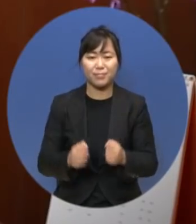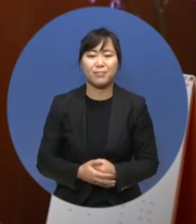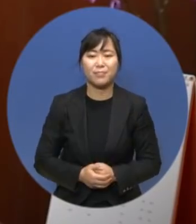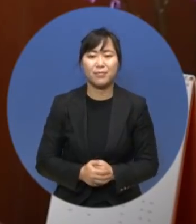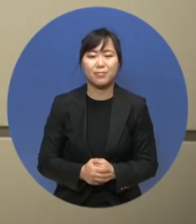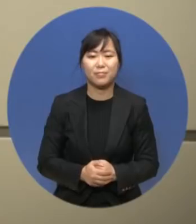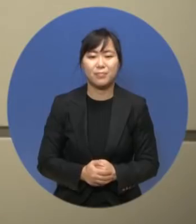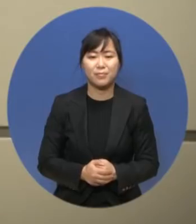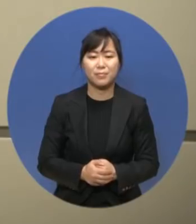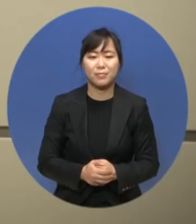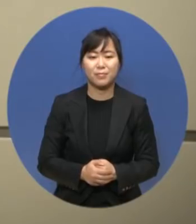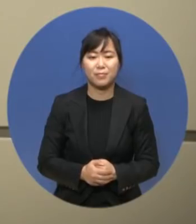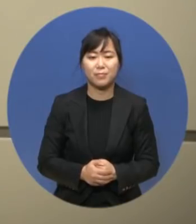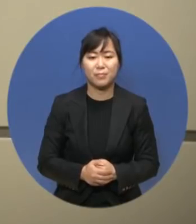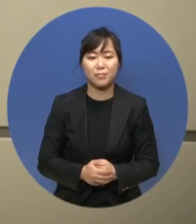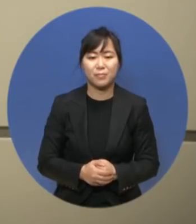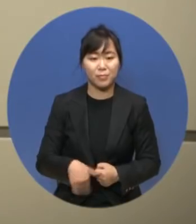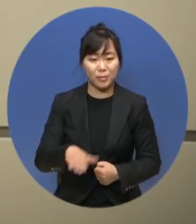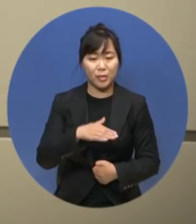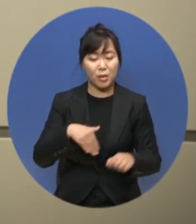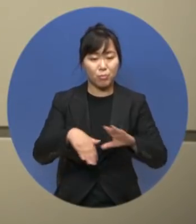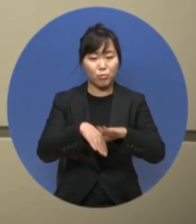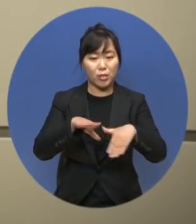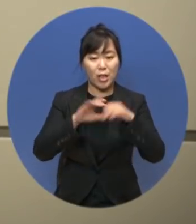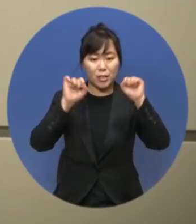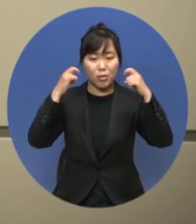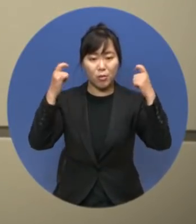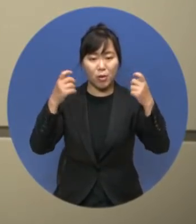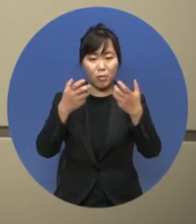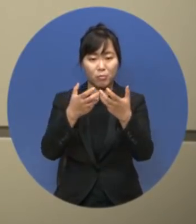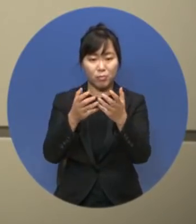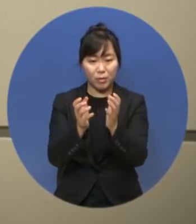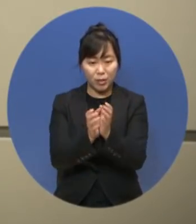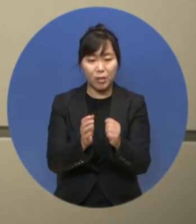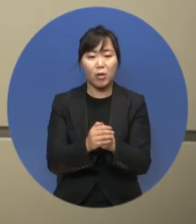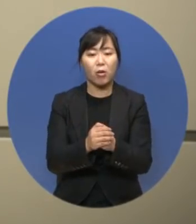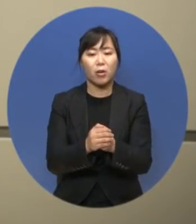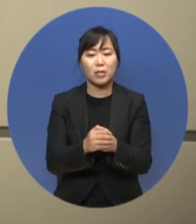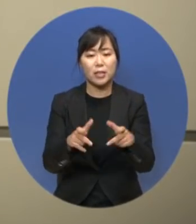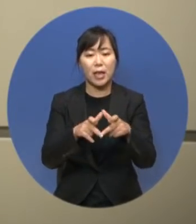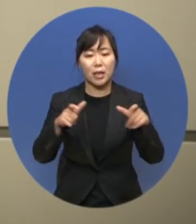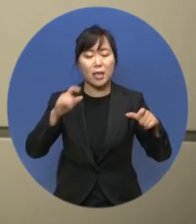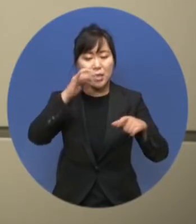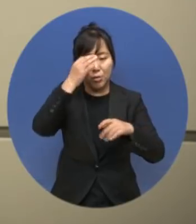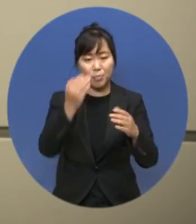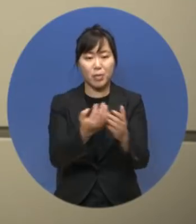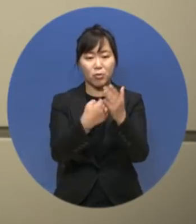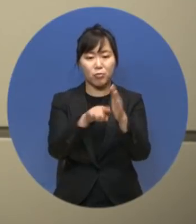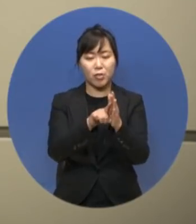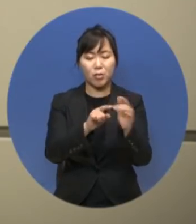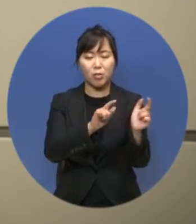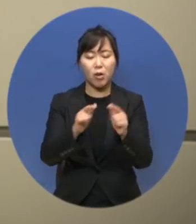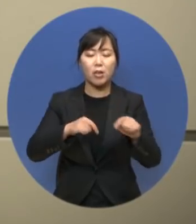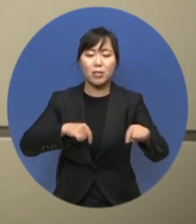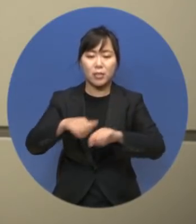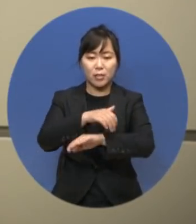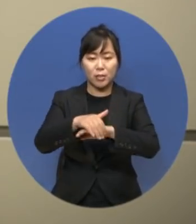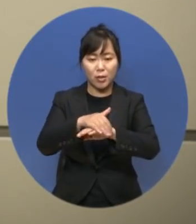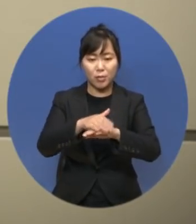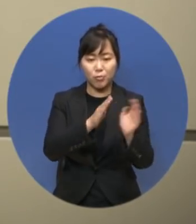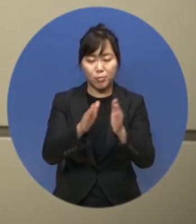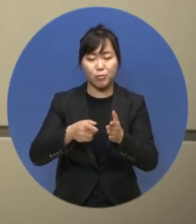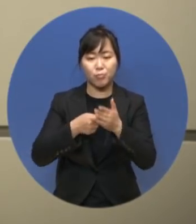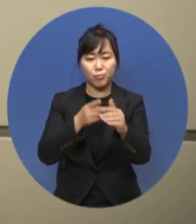화이팅! 우리 문체부는 장애예술계의 발전을 위해서 다양한 정책들을 마련해서 추진하고